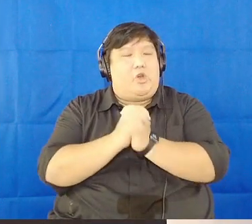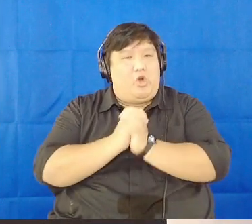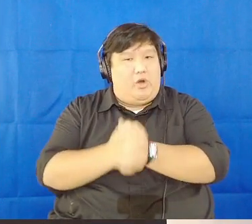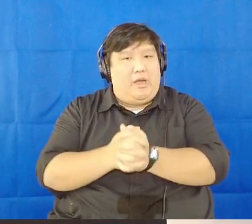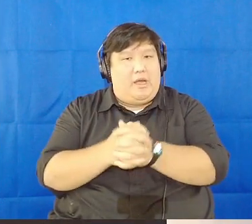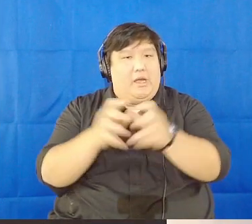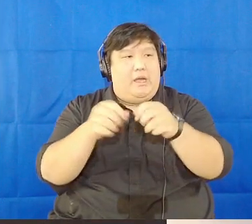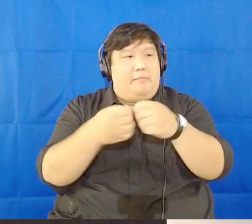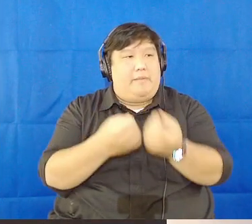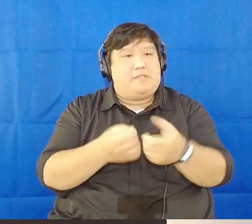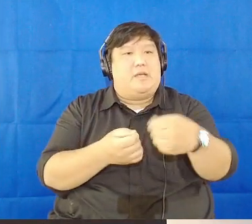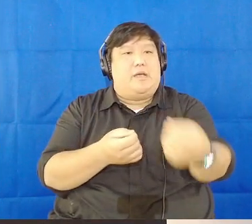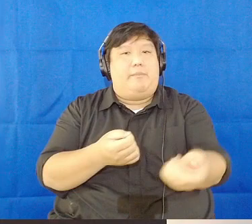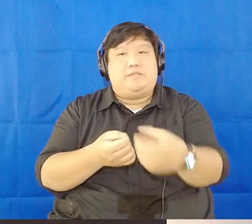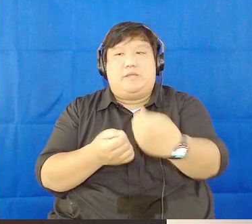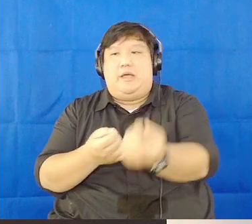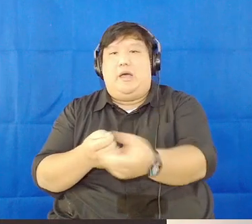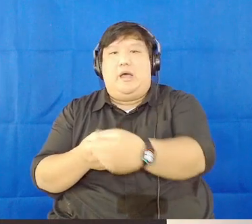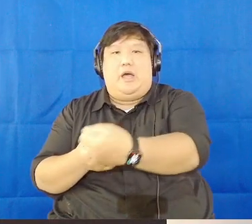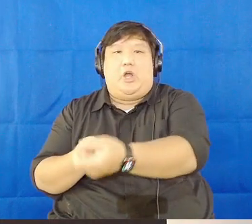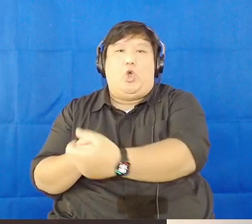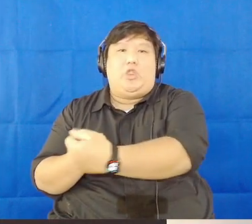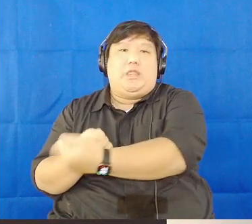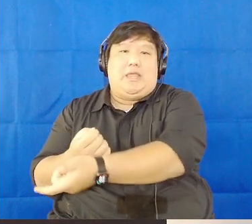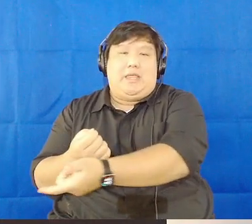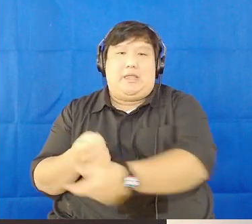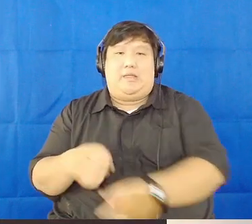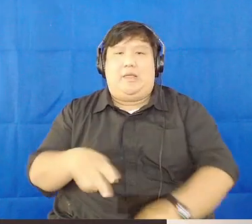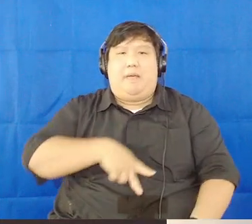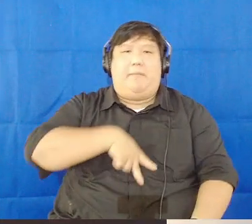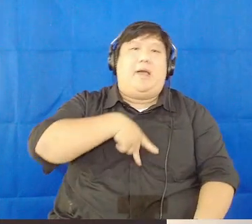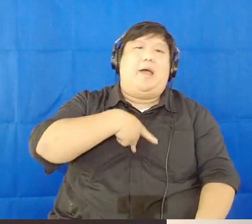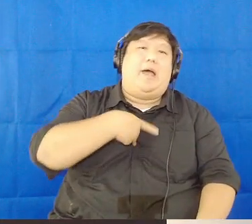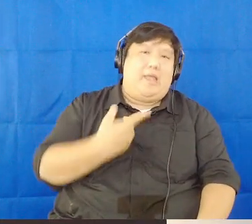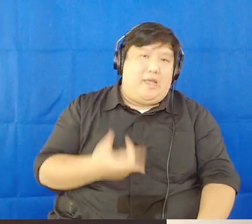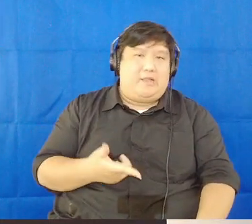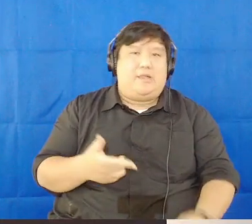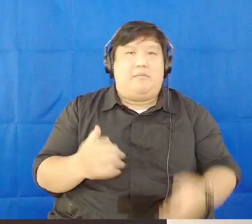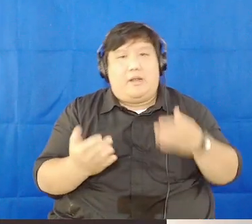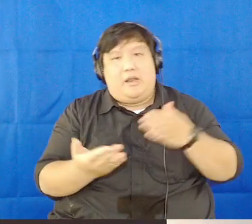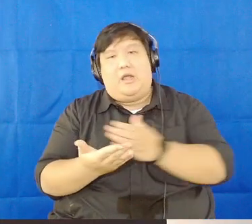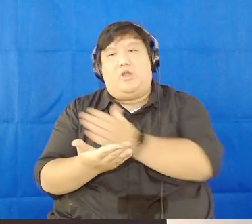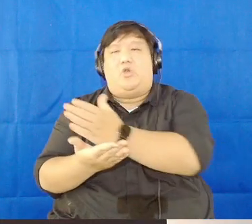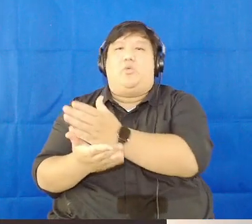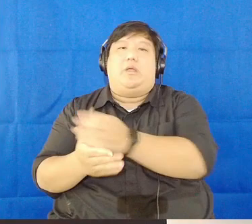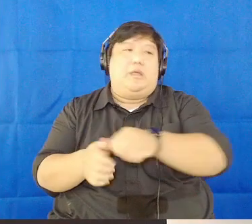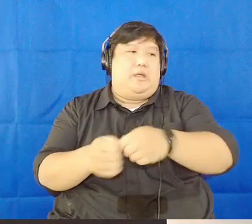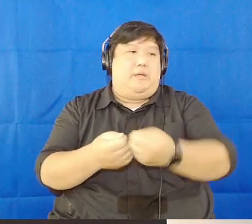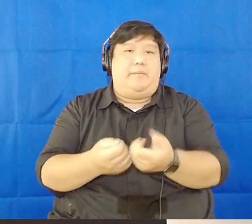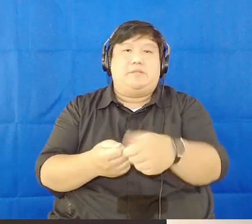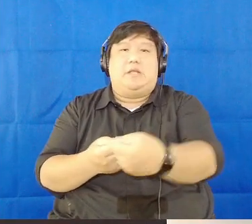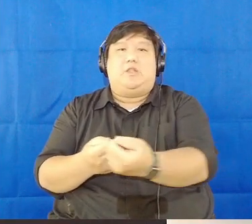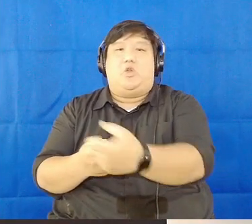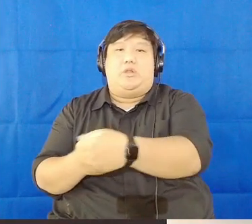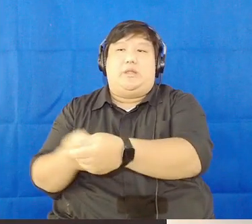roti. Karena mereka sekali lagi menghayati, melalui pemecahan roti itulah Kristus hadir di tengah-tengah